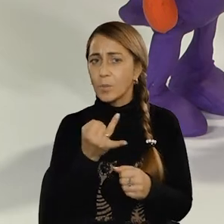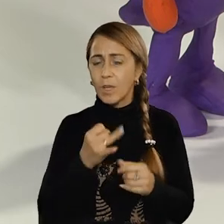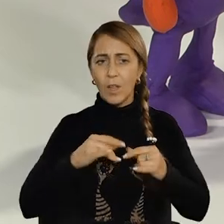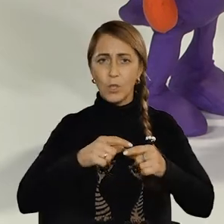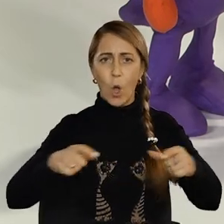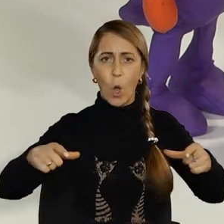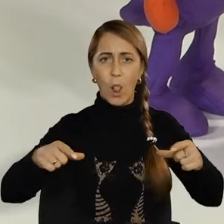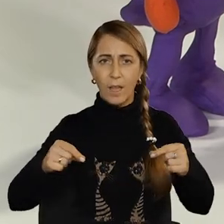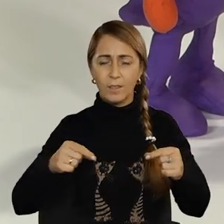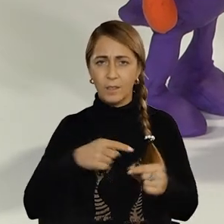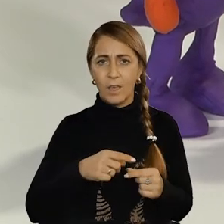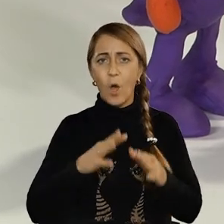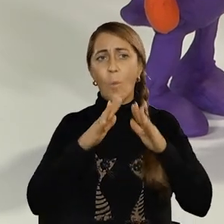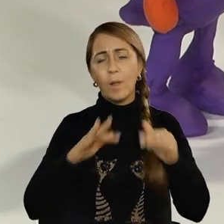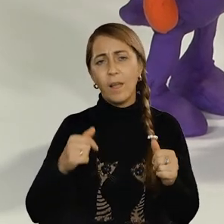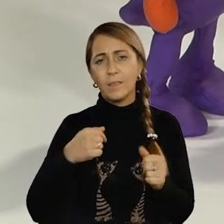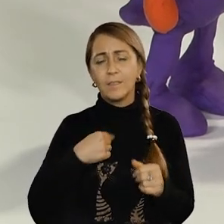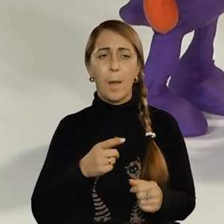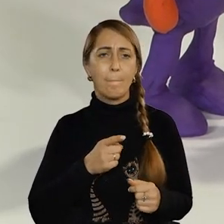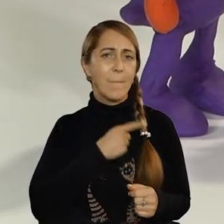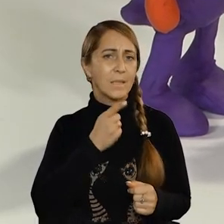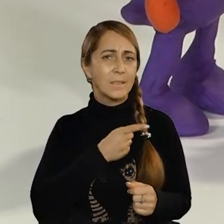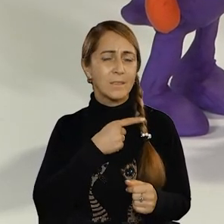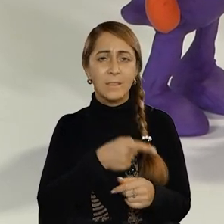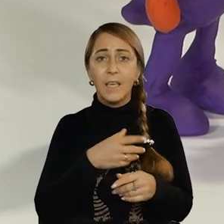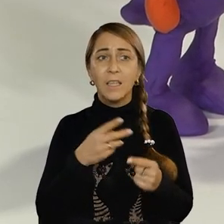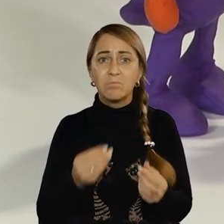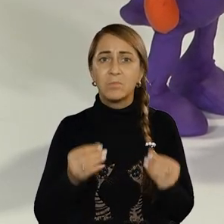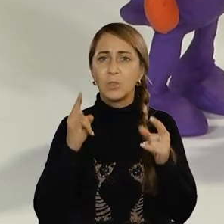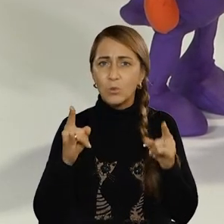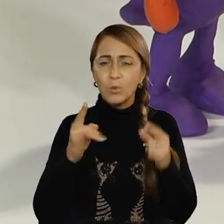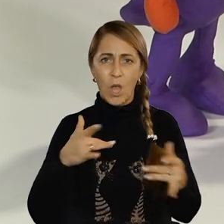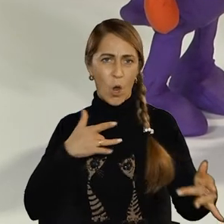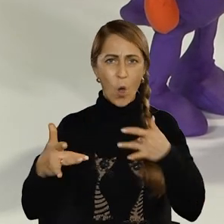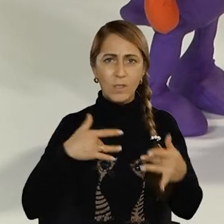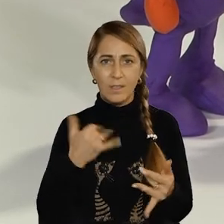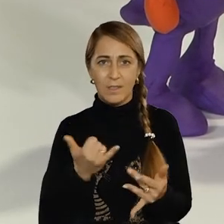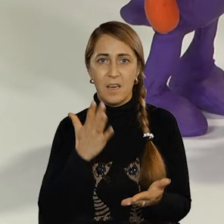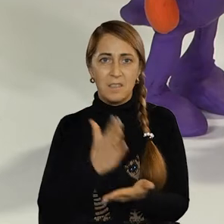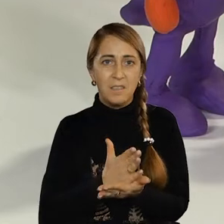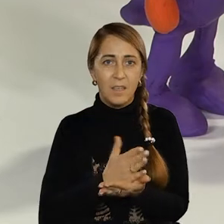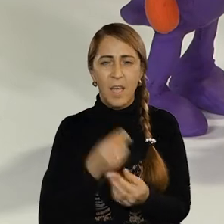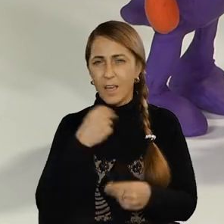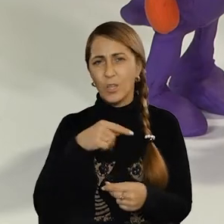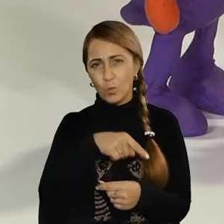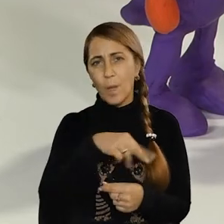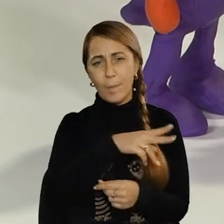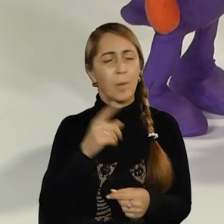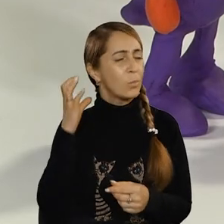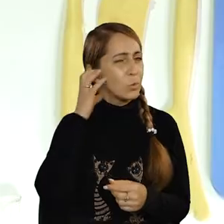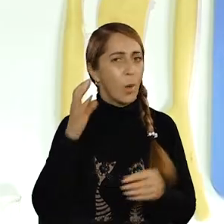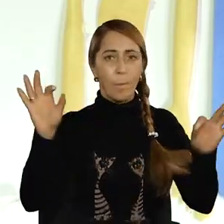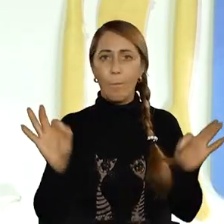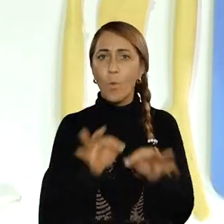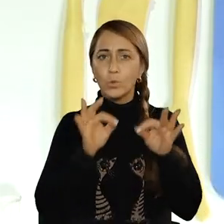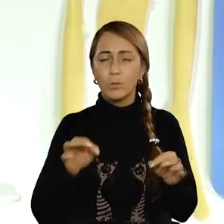поцікавилася шоколадка. «У палаці мистецтв такий бомбезний концерт відбувається. Краще давайте послухаємо